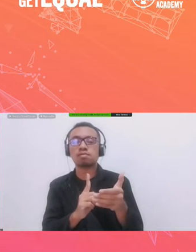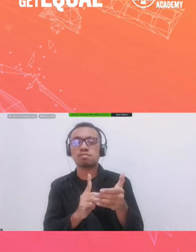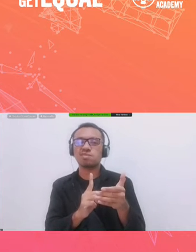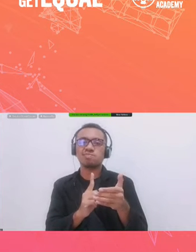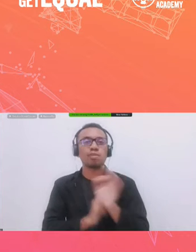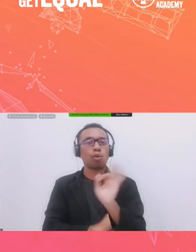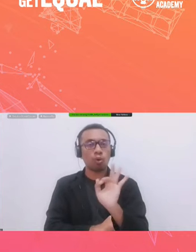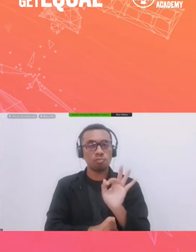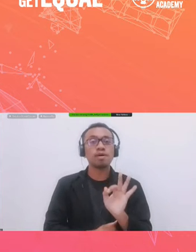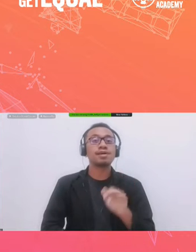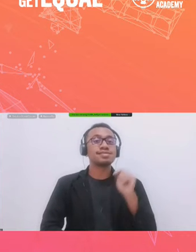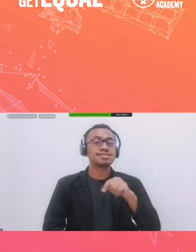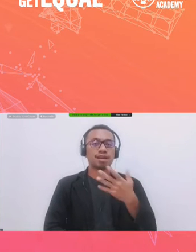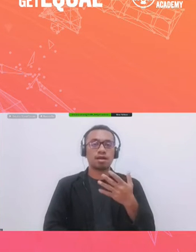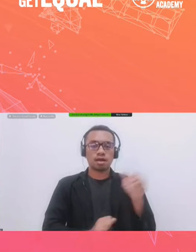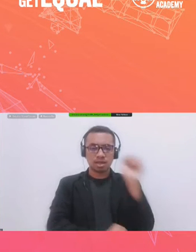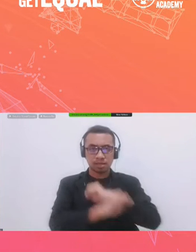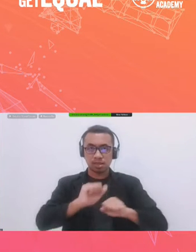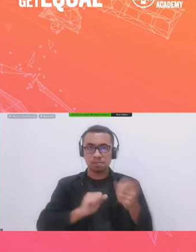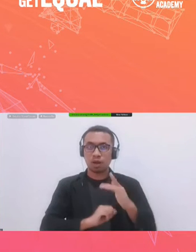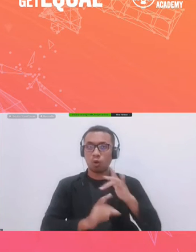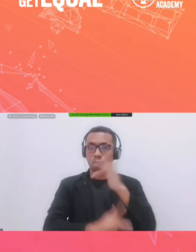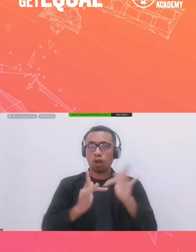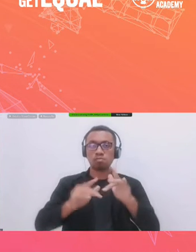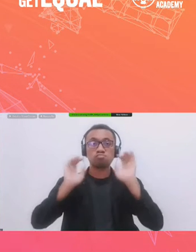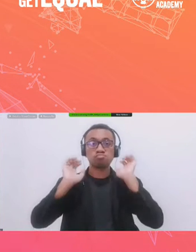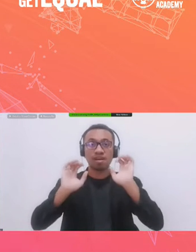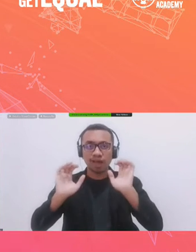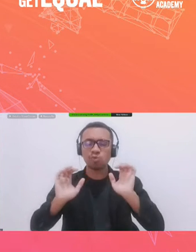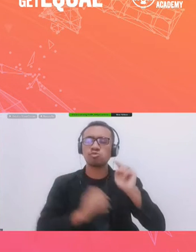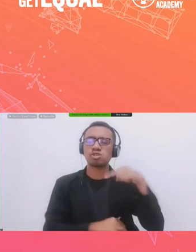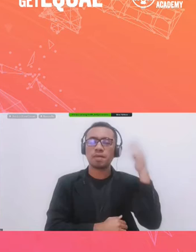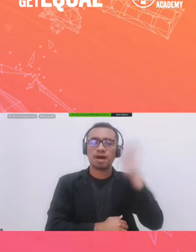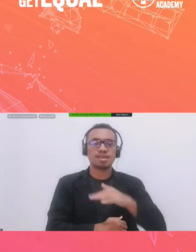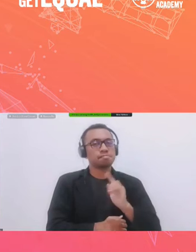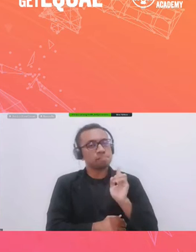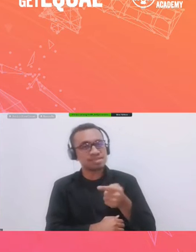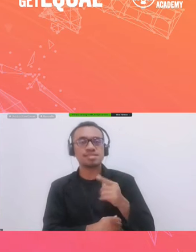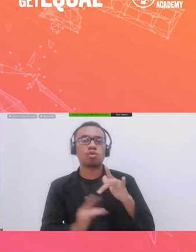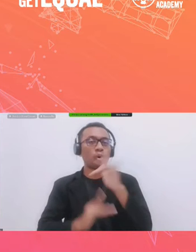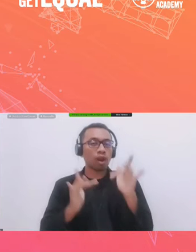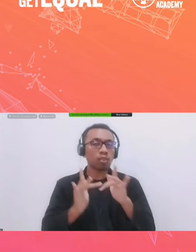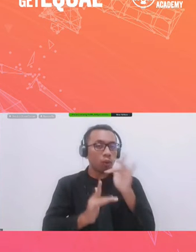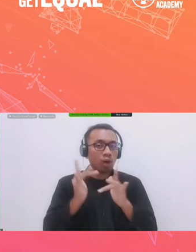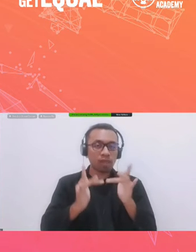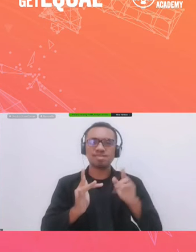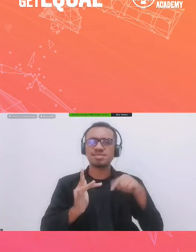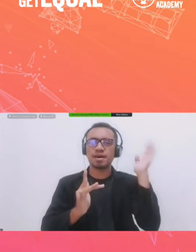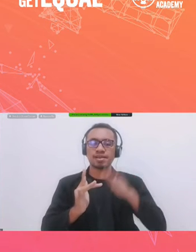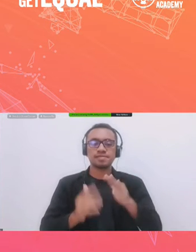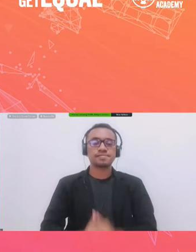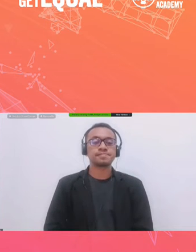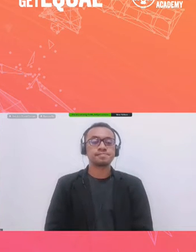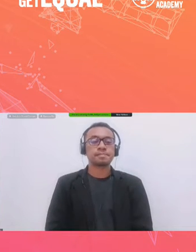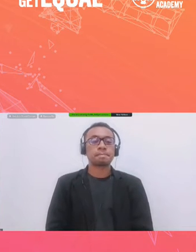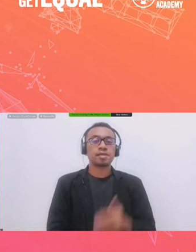kita sudah sangat intens dan sangat masif. Bahkan sudah menjadi kehidupan sehari-hari seperti Bu Dini sampaikan. Dan orang